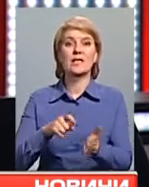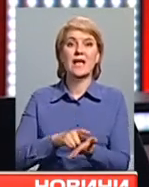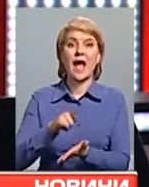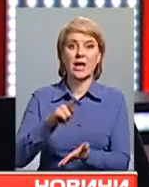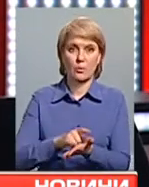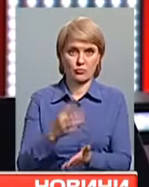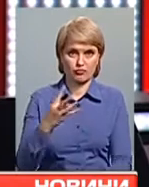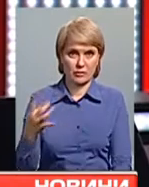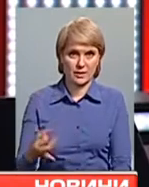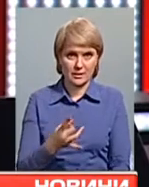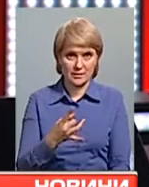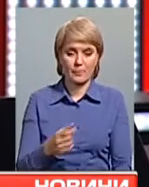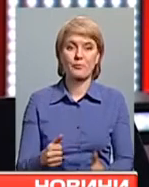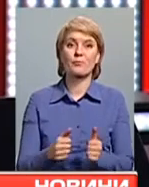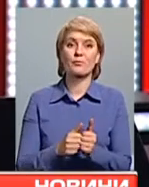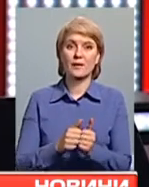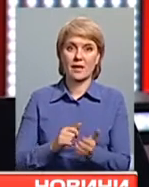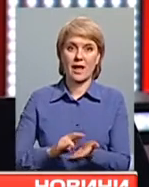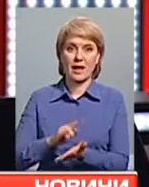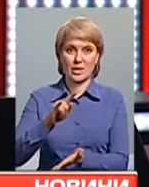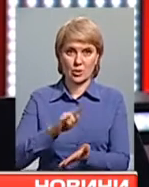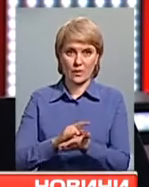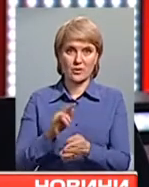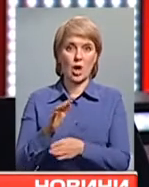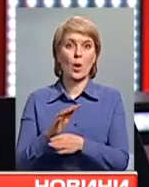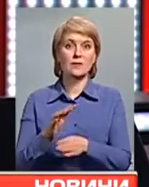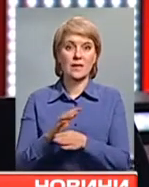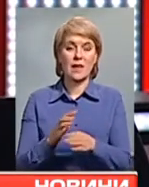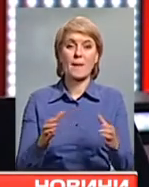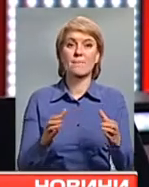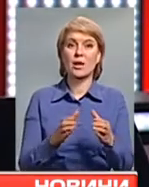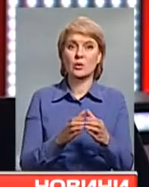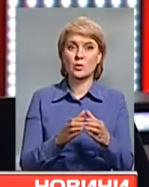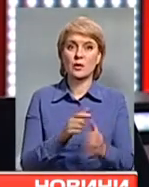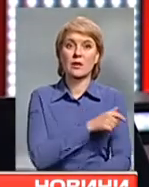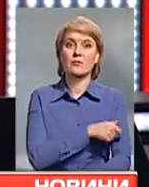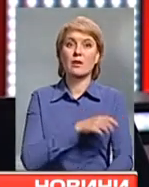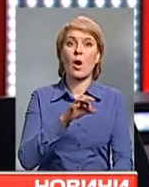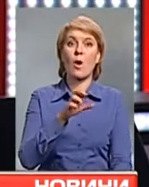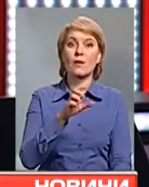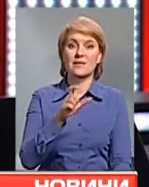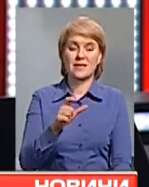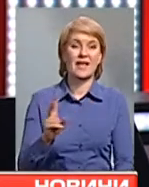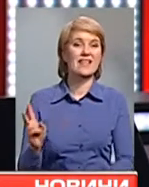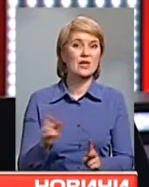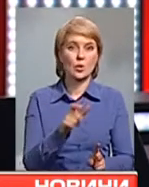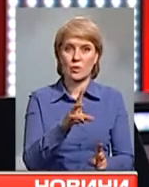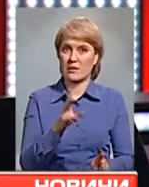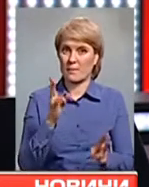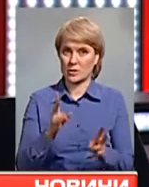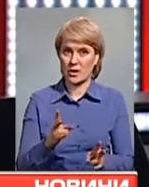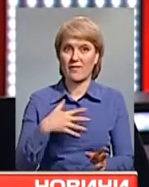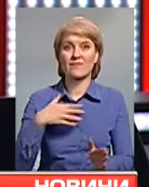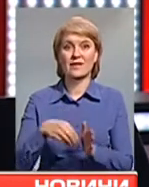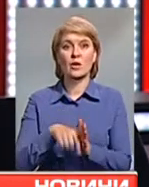4 рази. Також поблизу Литовища під обстріл потрапив патруль місії ОБСЄ. Ніхто з міжнародних спостерігачів не постраждав.